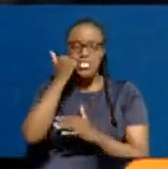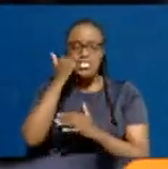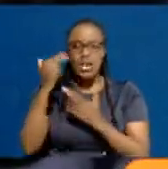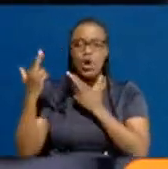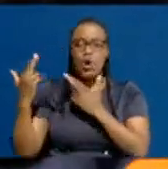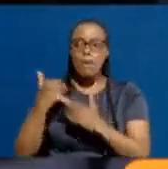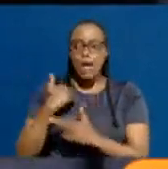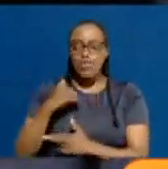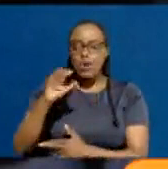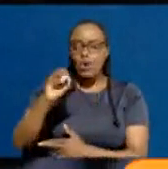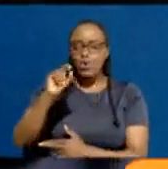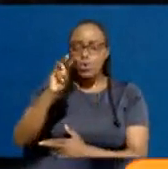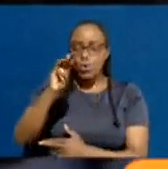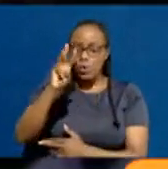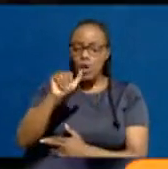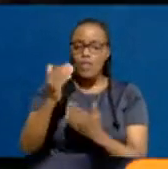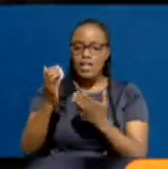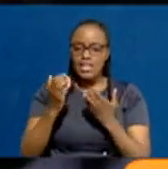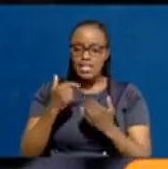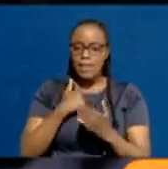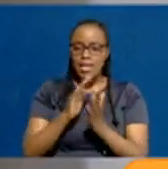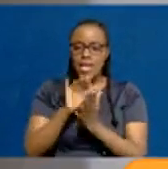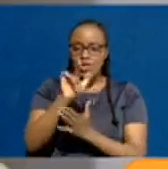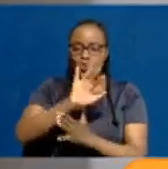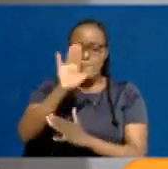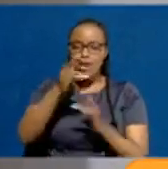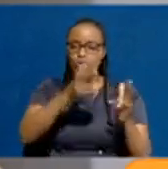kwa Otuoma anatuhitaji mimi na wewe ili kurudia